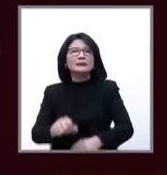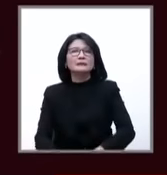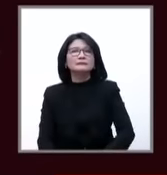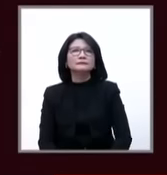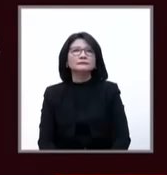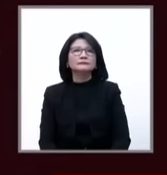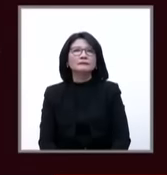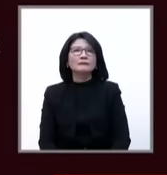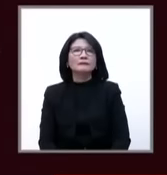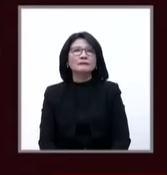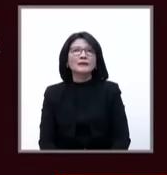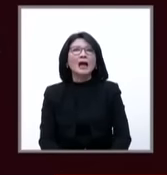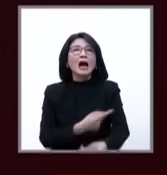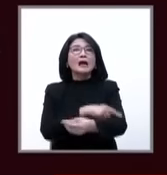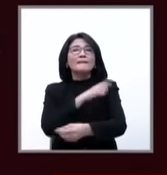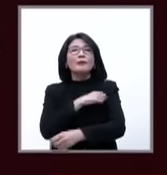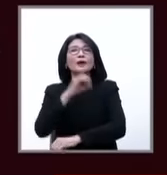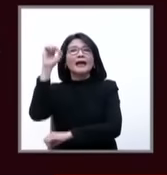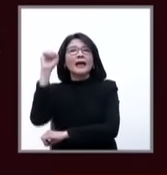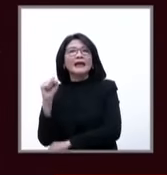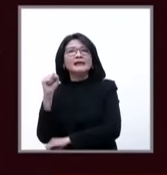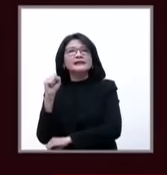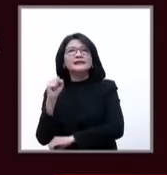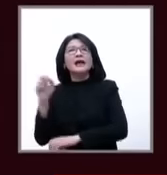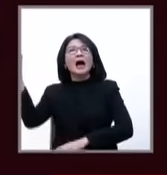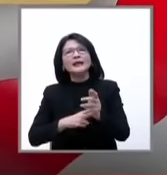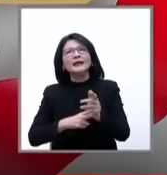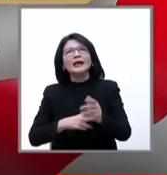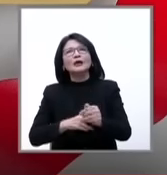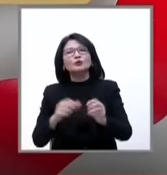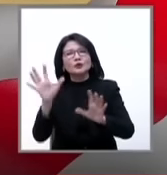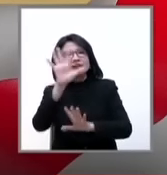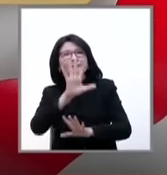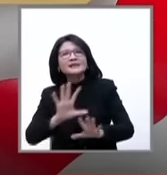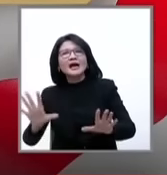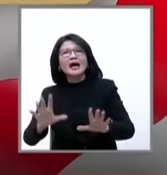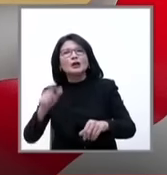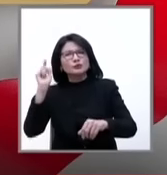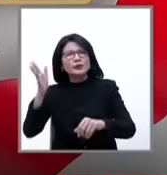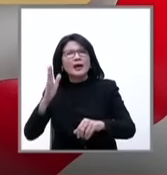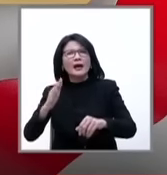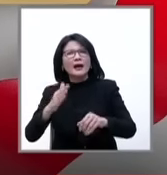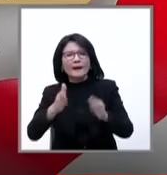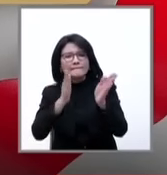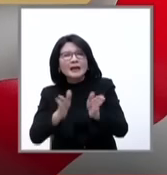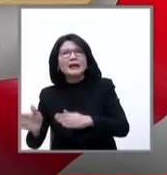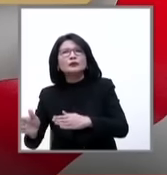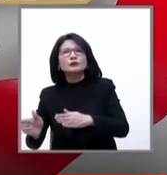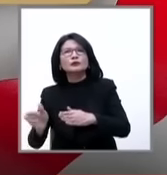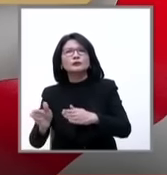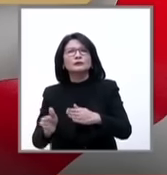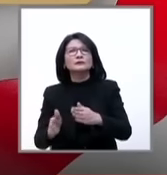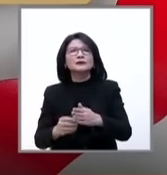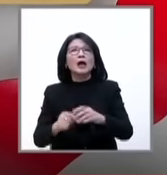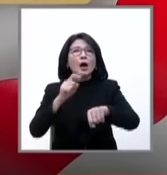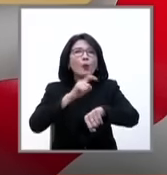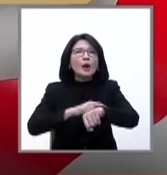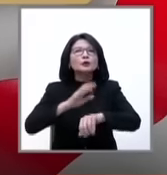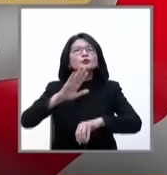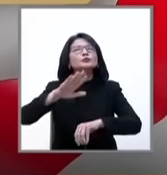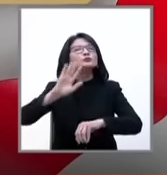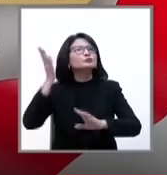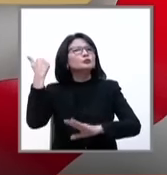masih melakukan impor, apakah beras, apakah kedelai, padahal kita bangsa yang penyuka tahu. Jadi persoalannya kalau